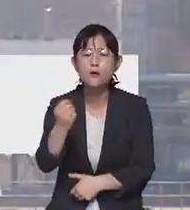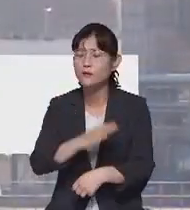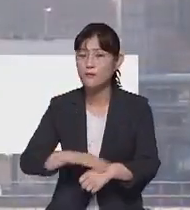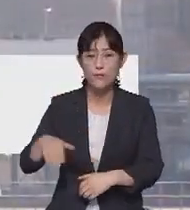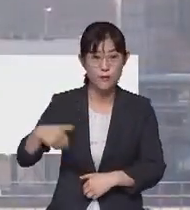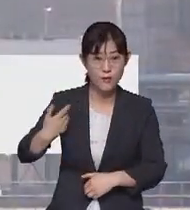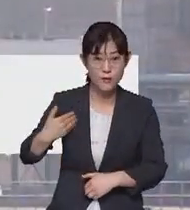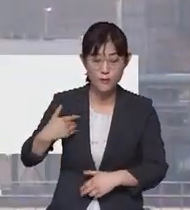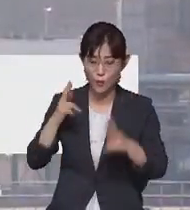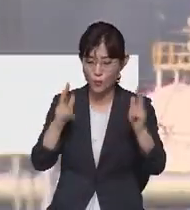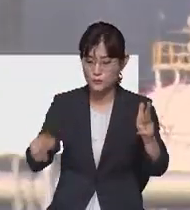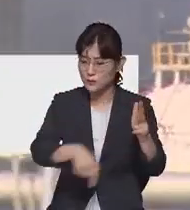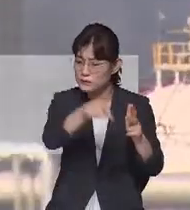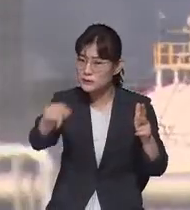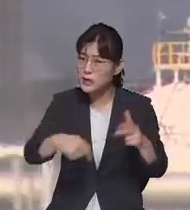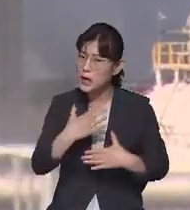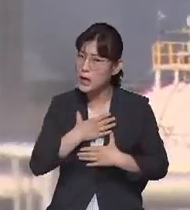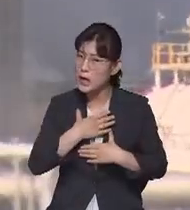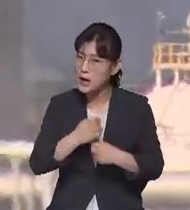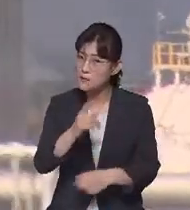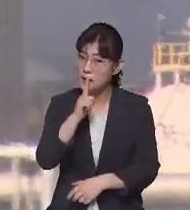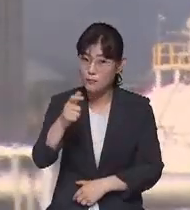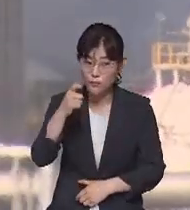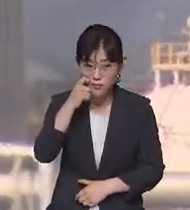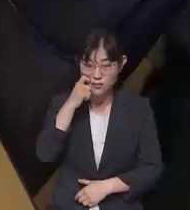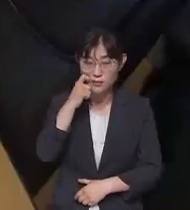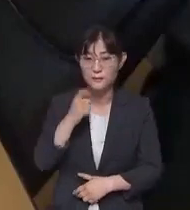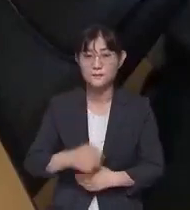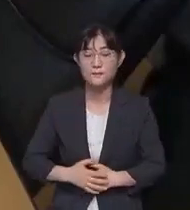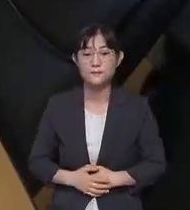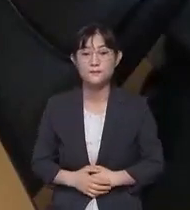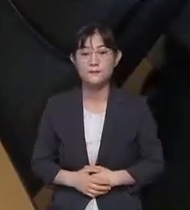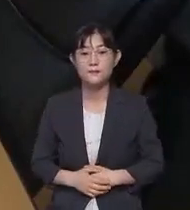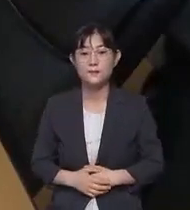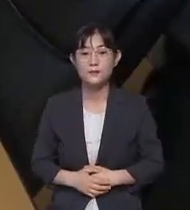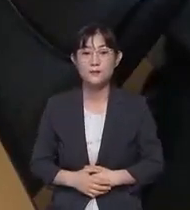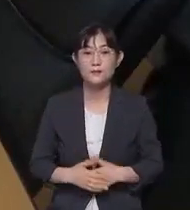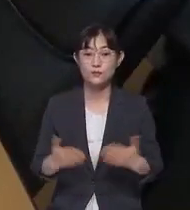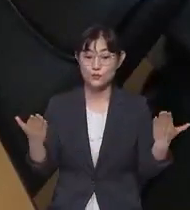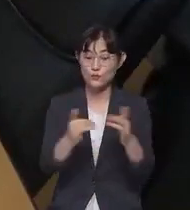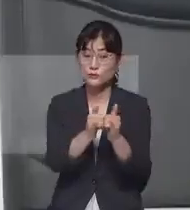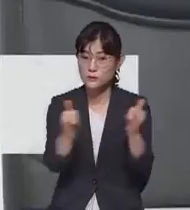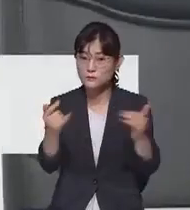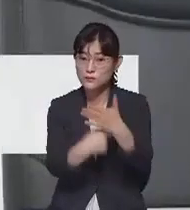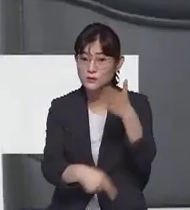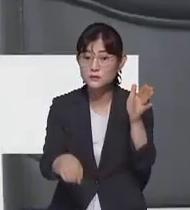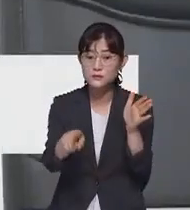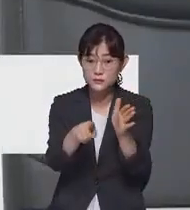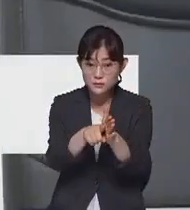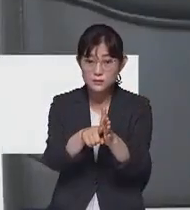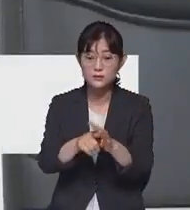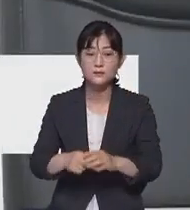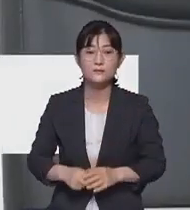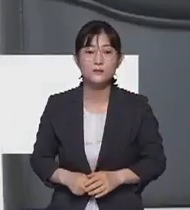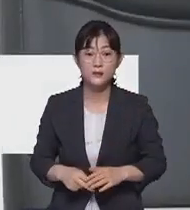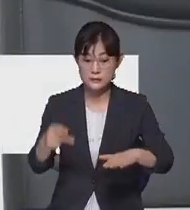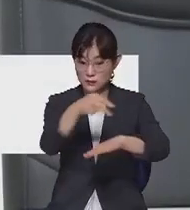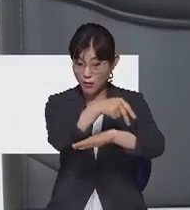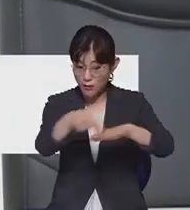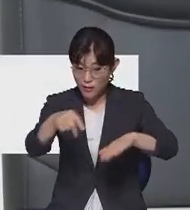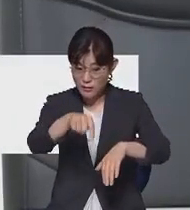공장 전체 안전을 장담하기 어렵다는 겁니다 노동자는 이해한다면 말 그대로 설계가